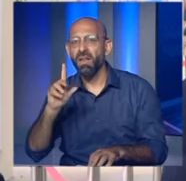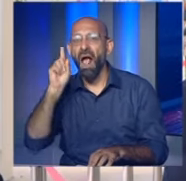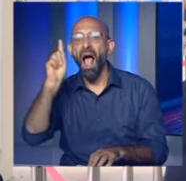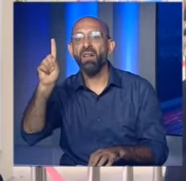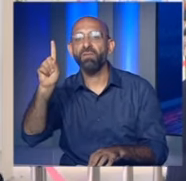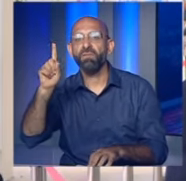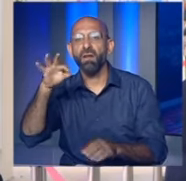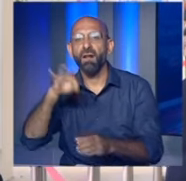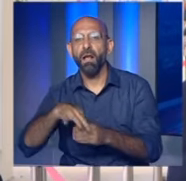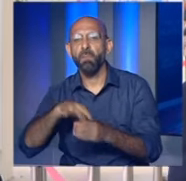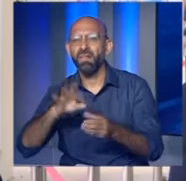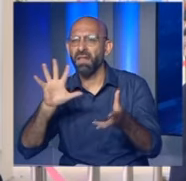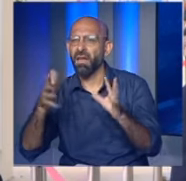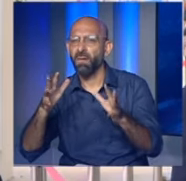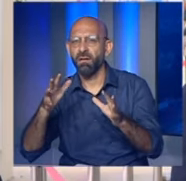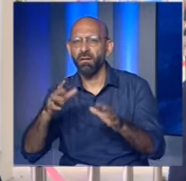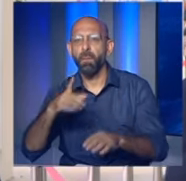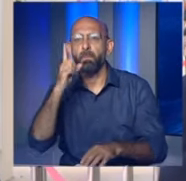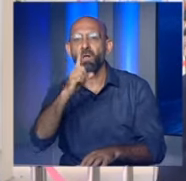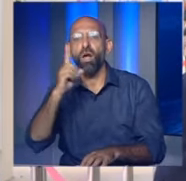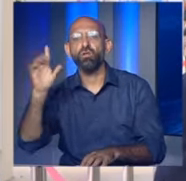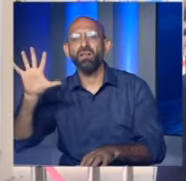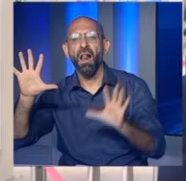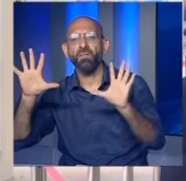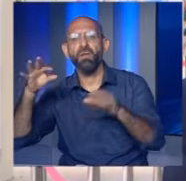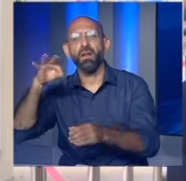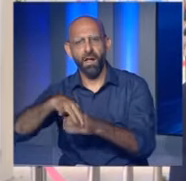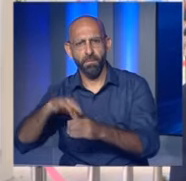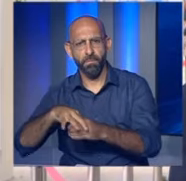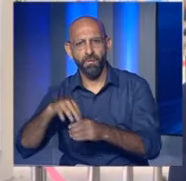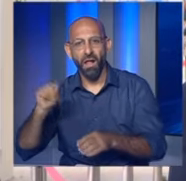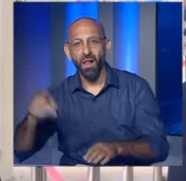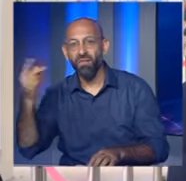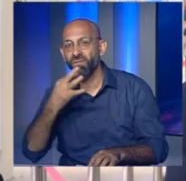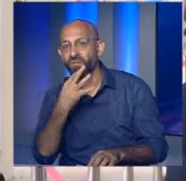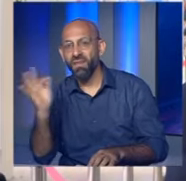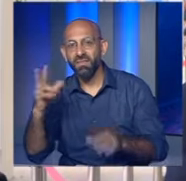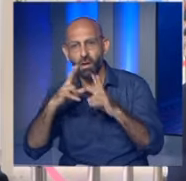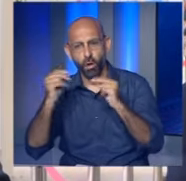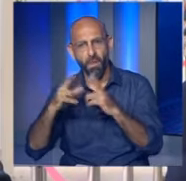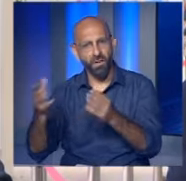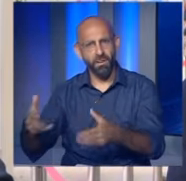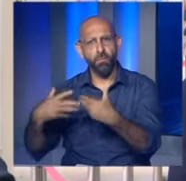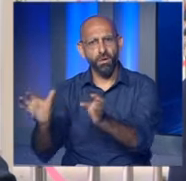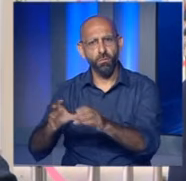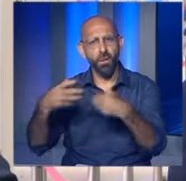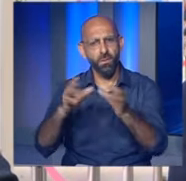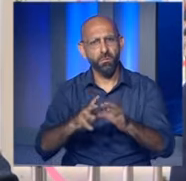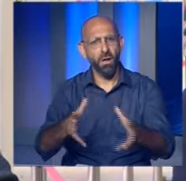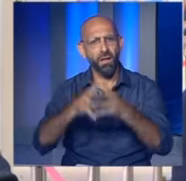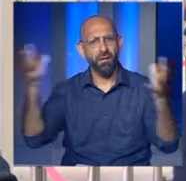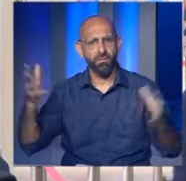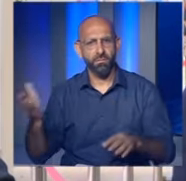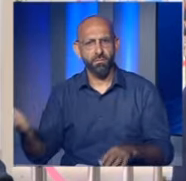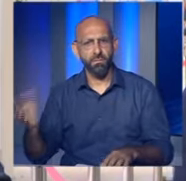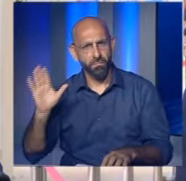الدائره العاشره اذ يضم اقل من 20 الف ناخر تقريبا من ضمن اقل من 11 الا ناخب